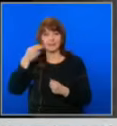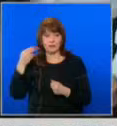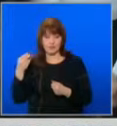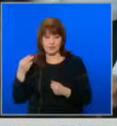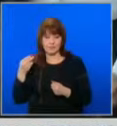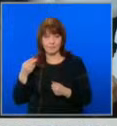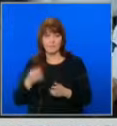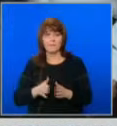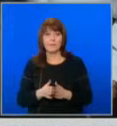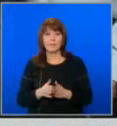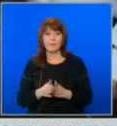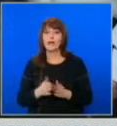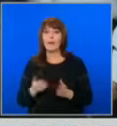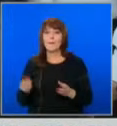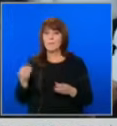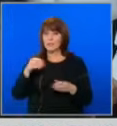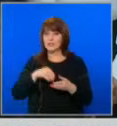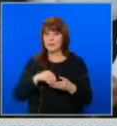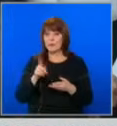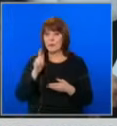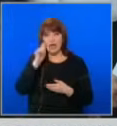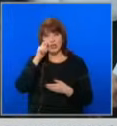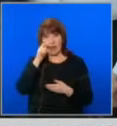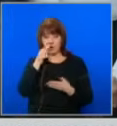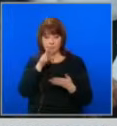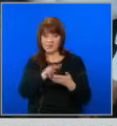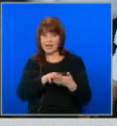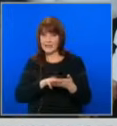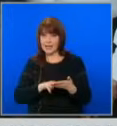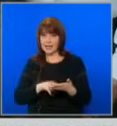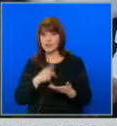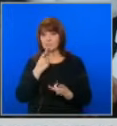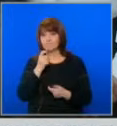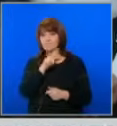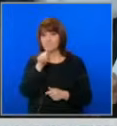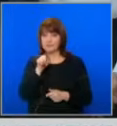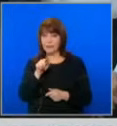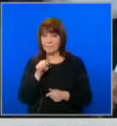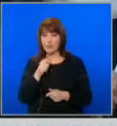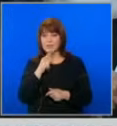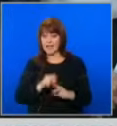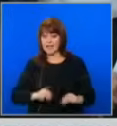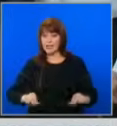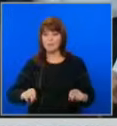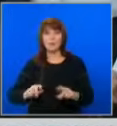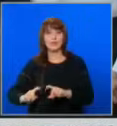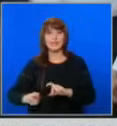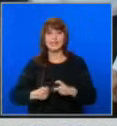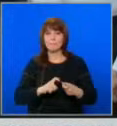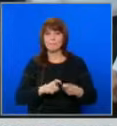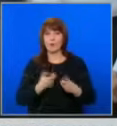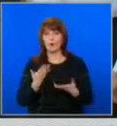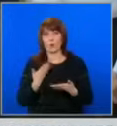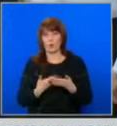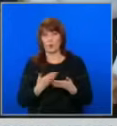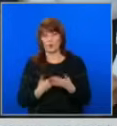гдбоб постъпвала е жалба разглеждана е става въпрос за имотен спор за имотни